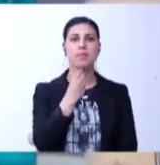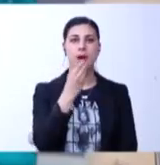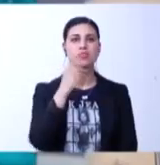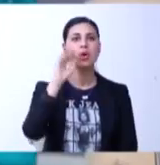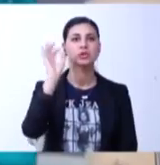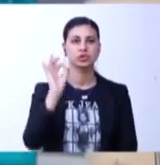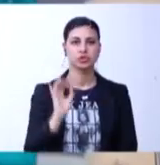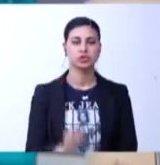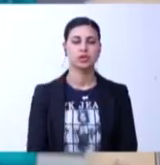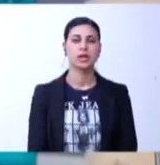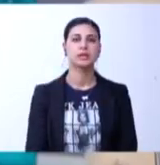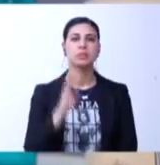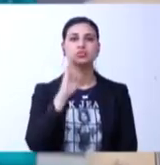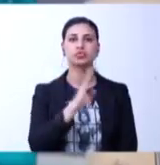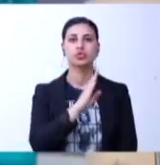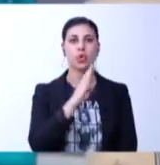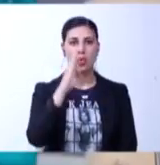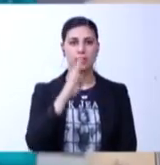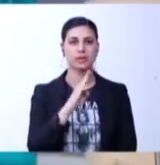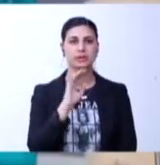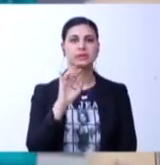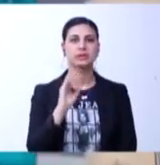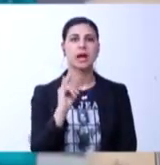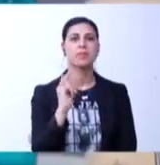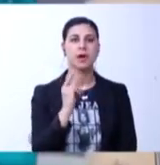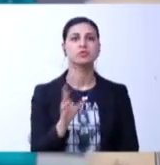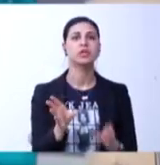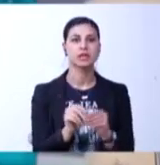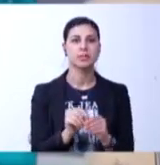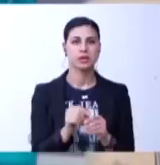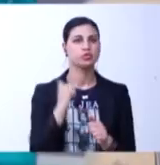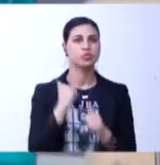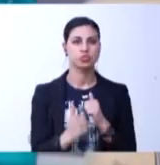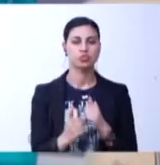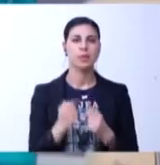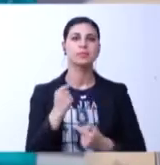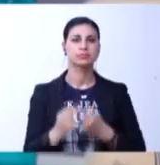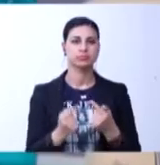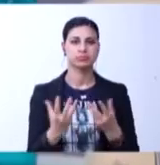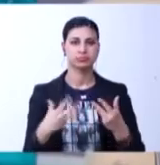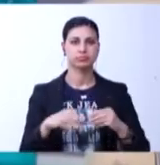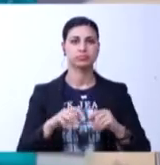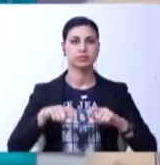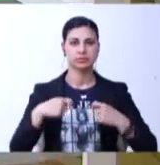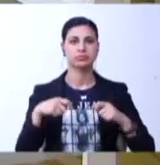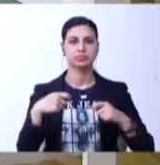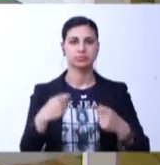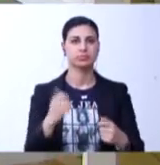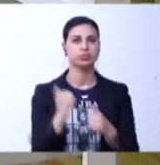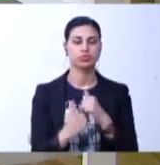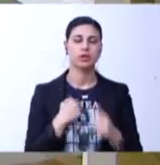ხშირ შემთხვევაში მშობლის და ბავშვის ანომალია ერთმანეთს ემთხვევა და ეს გადადის გენეტიკურად და ძალიან ხშირად ჩვენ